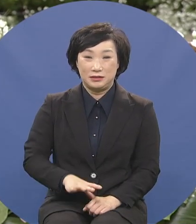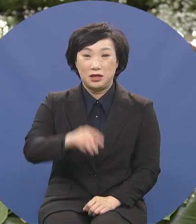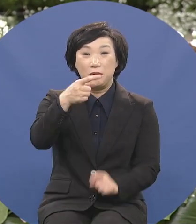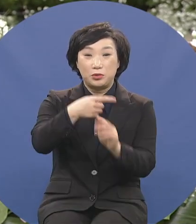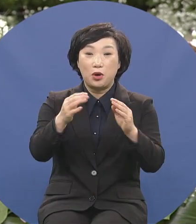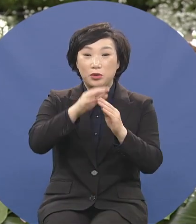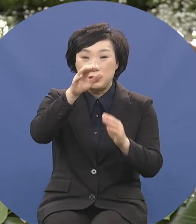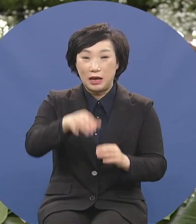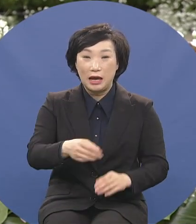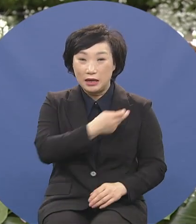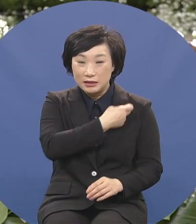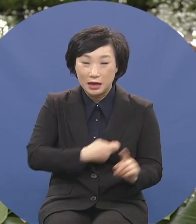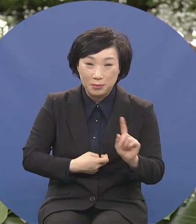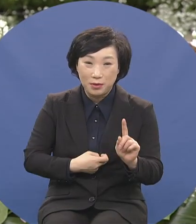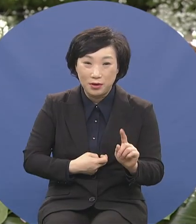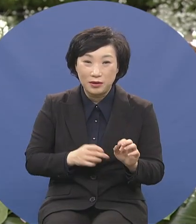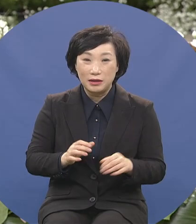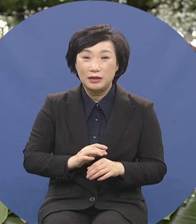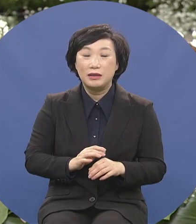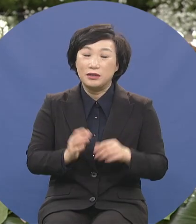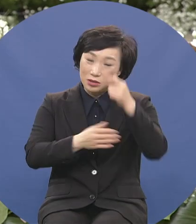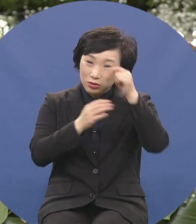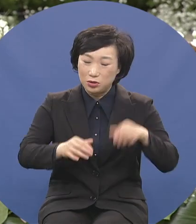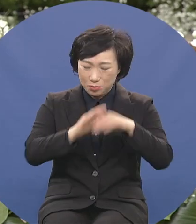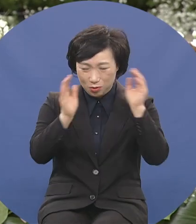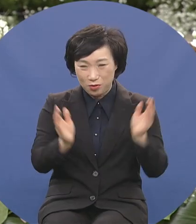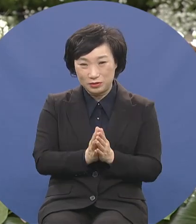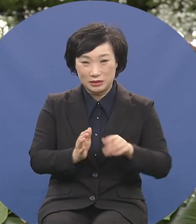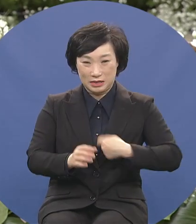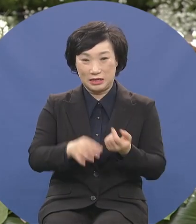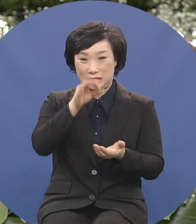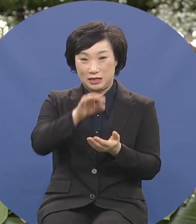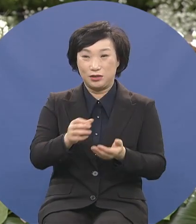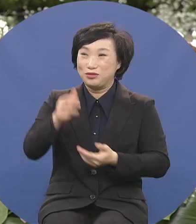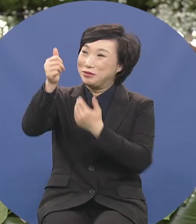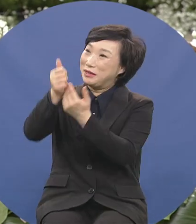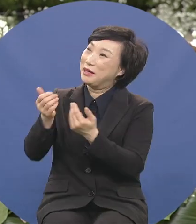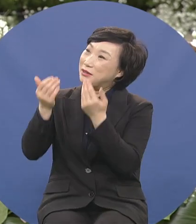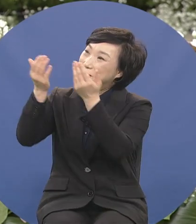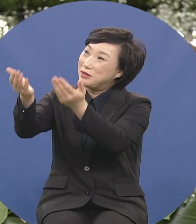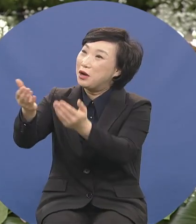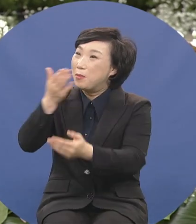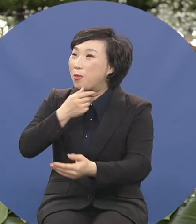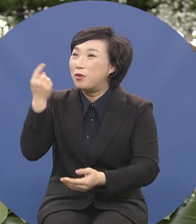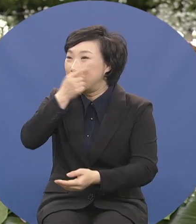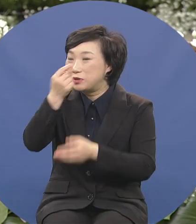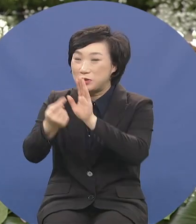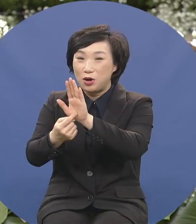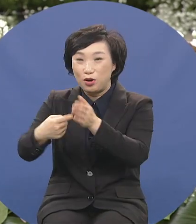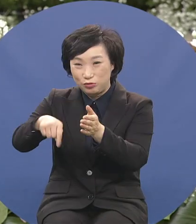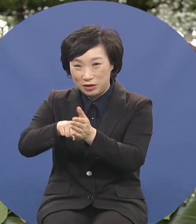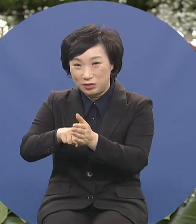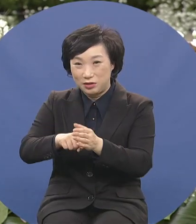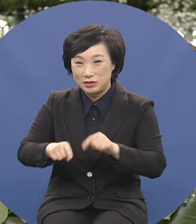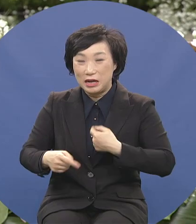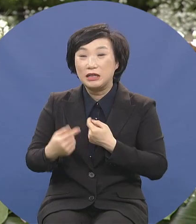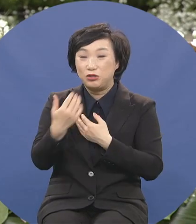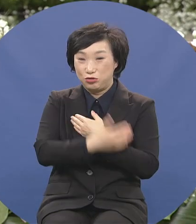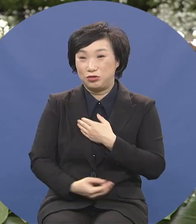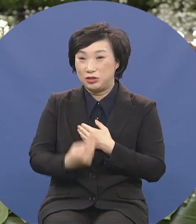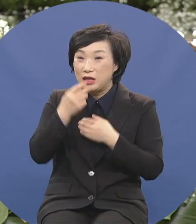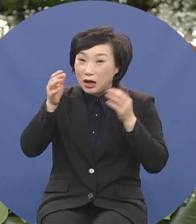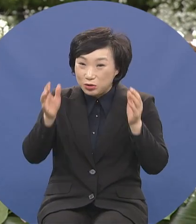초대교회 그들은 자신의 전 재산을 주 앞에 내놓고 복음 증거를 위해서 자신의 육신의